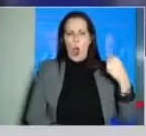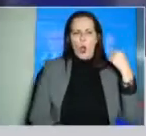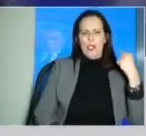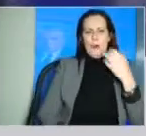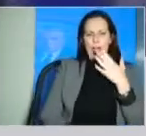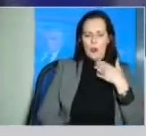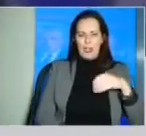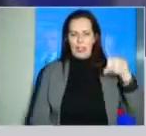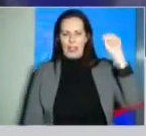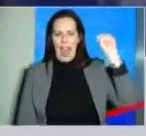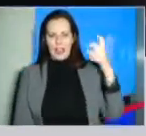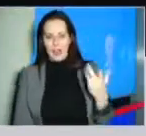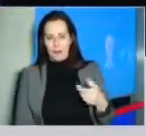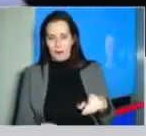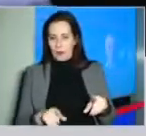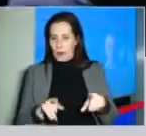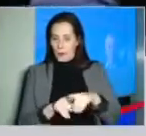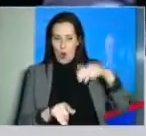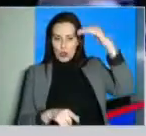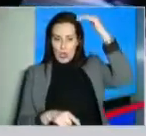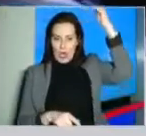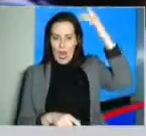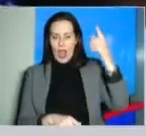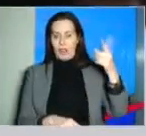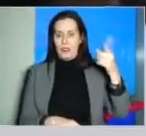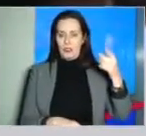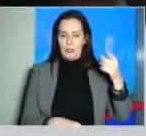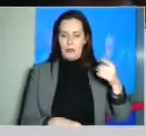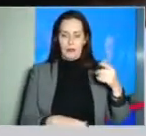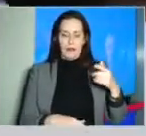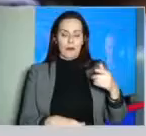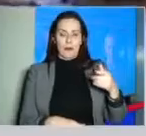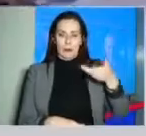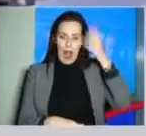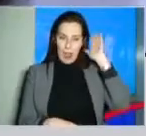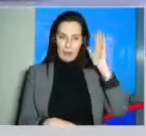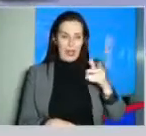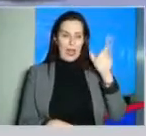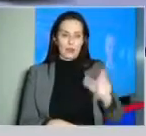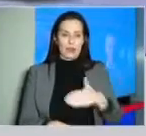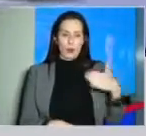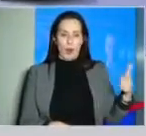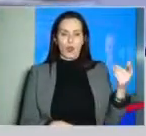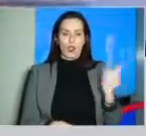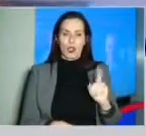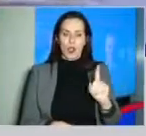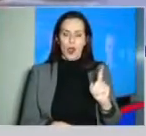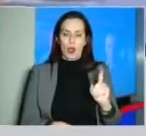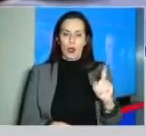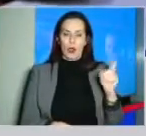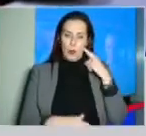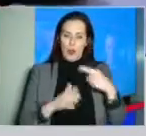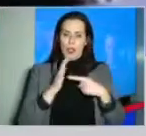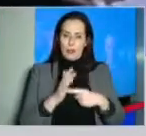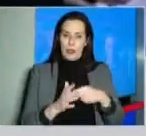עם בן גביר? כמו שגנץ ולפיד מתכוונים להסביר לציבור השמאל שלהם, שהם לא בהכרח משקפים